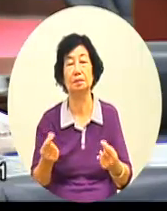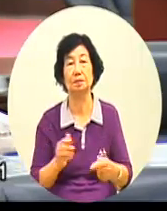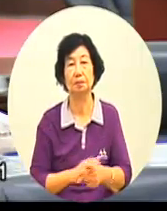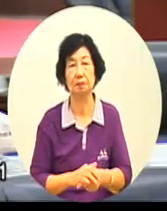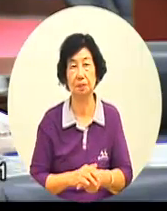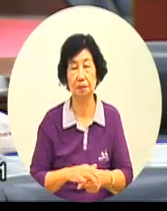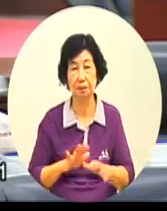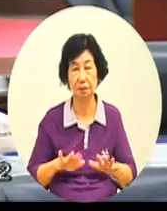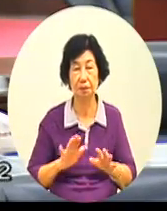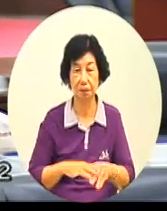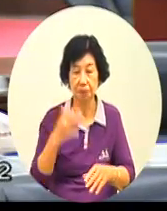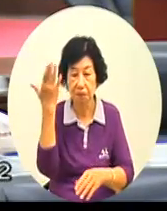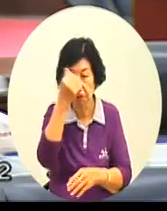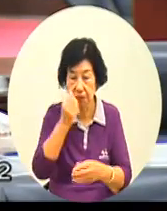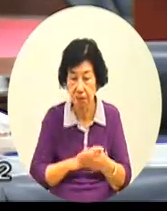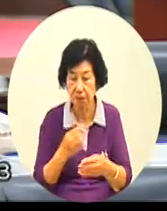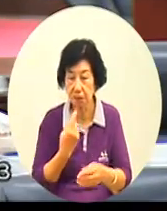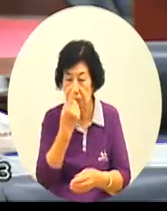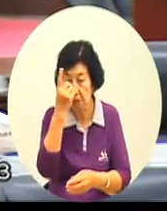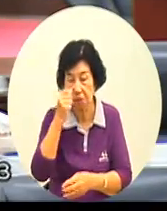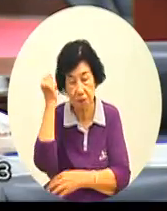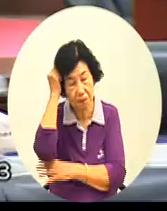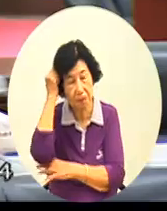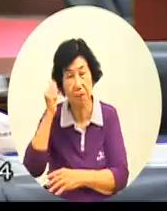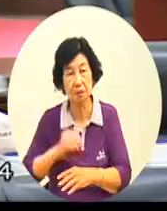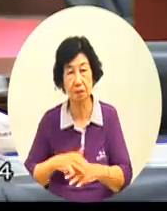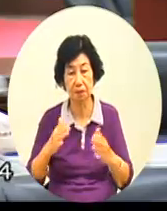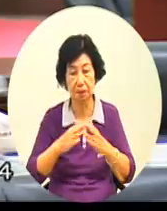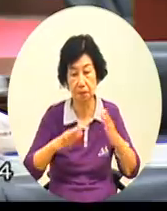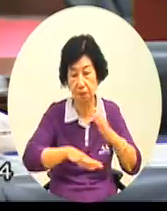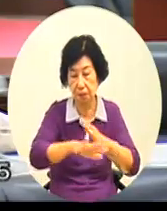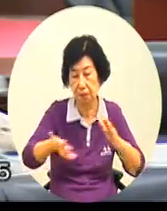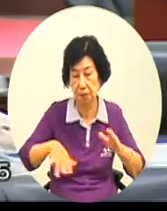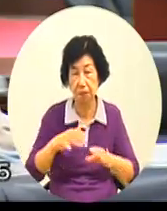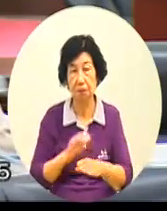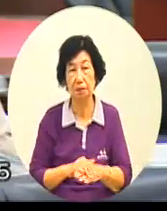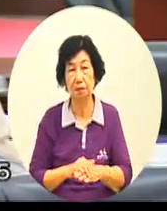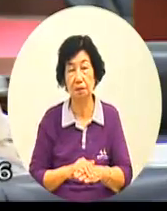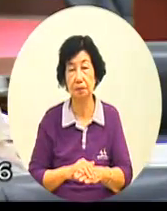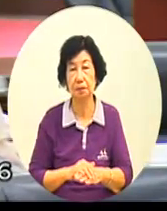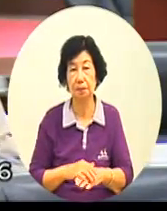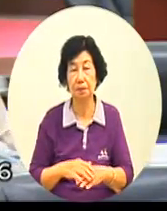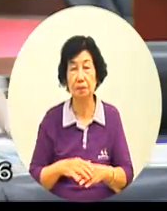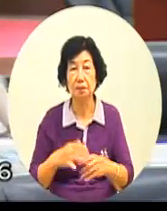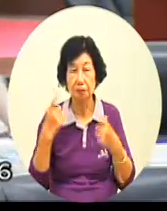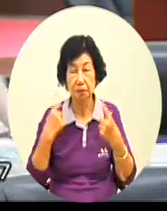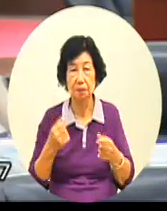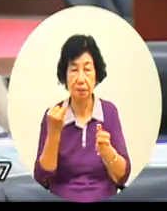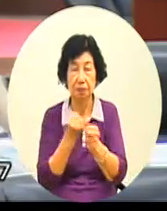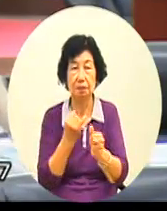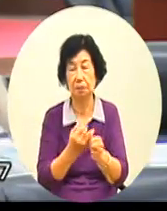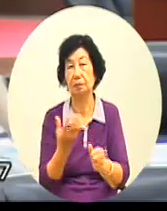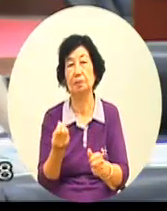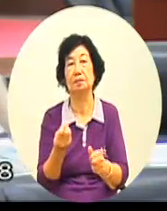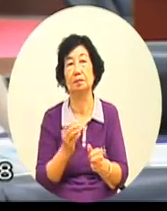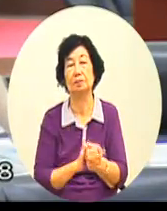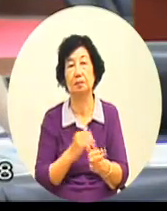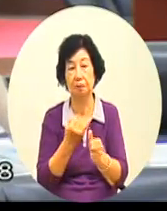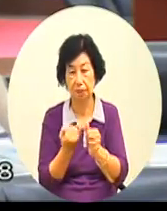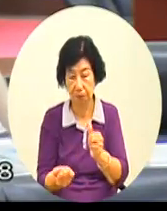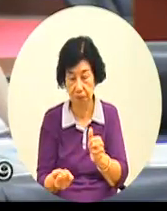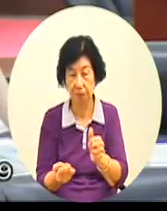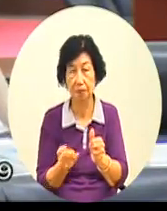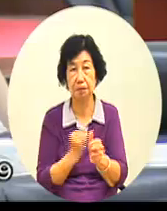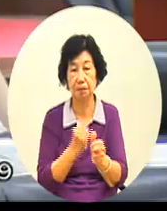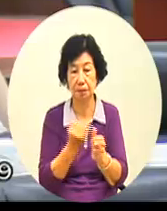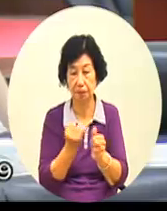生？因为来自于他的家庭，也许他本来就是没有结婚的人，或者是已经丧偶或离婚的人，